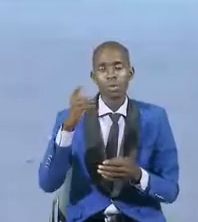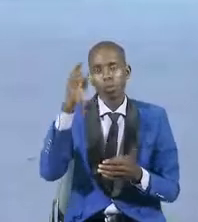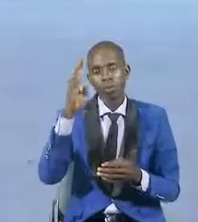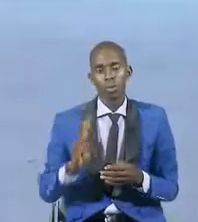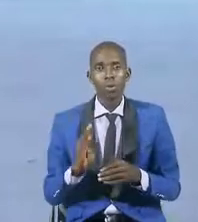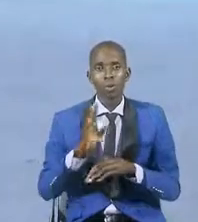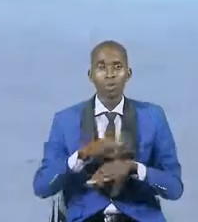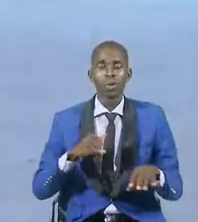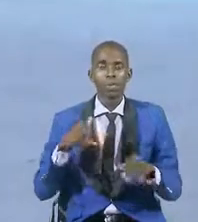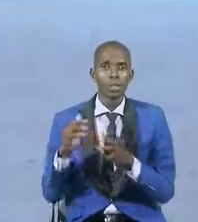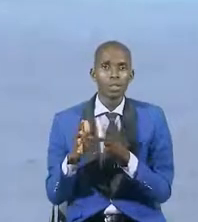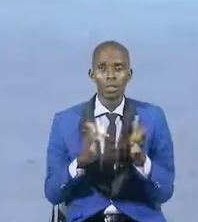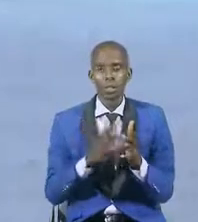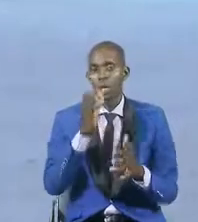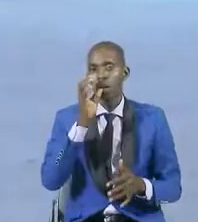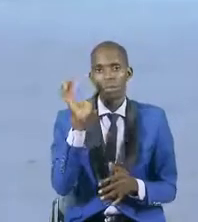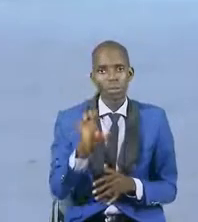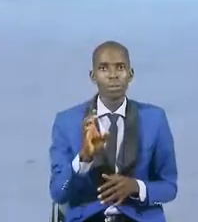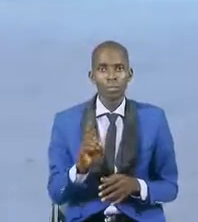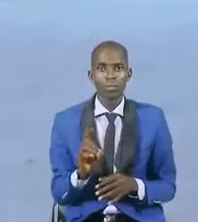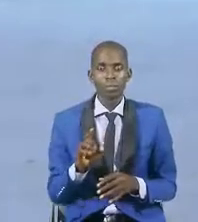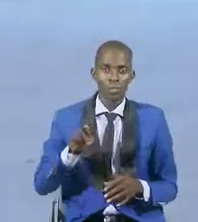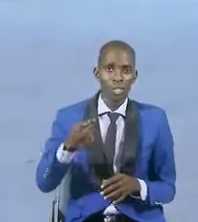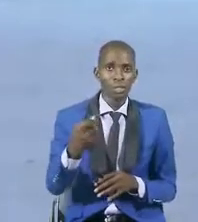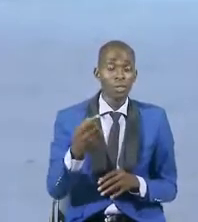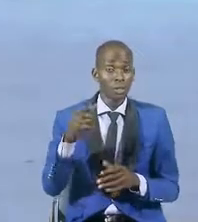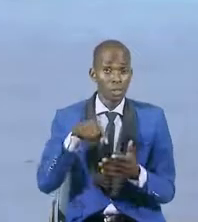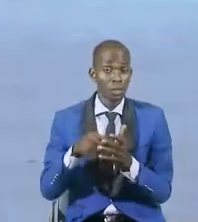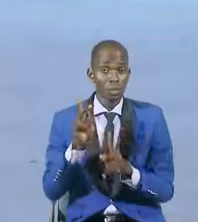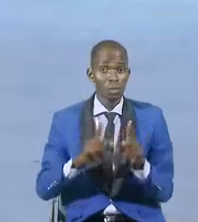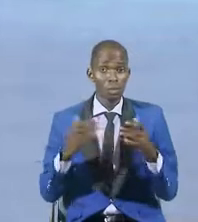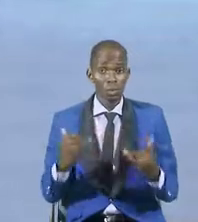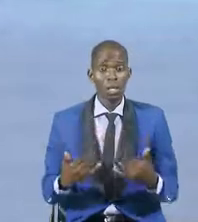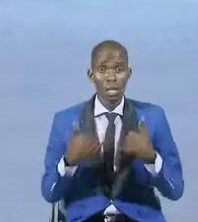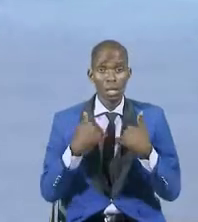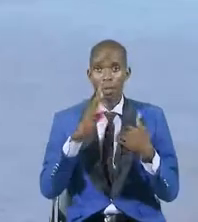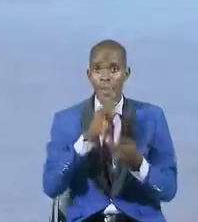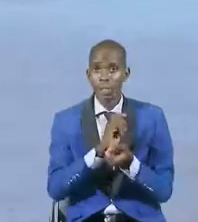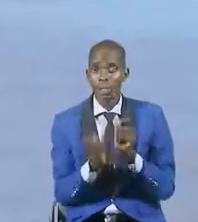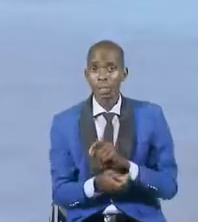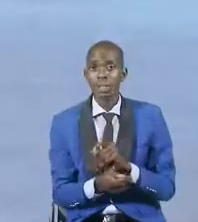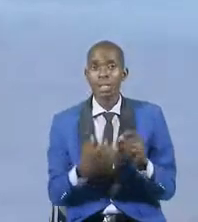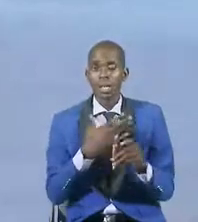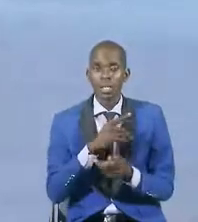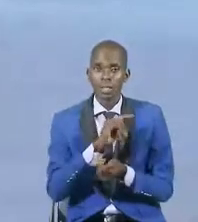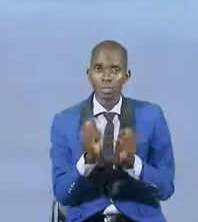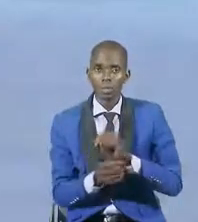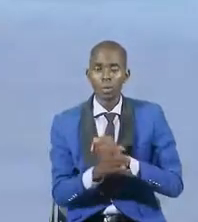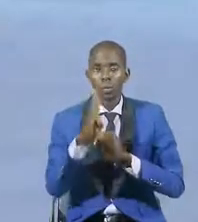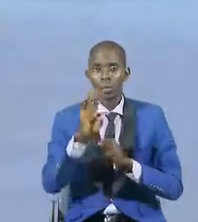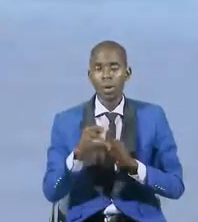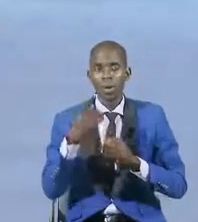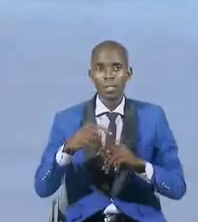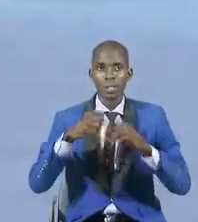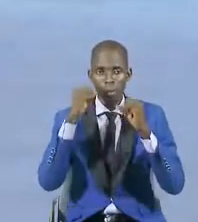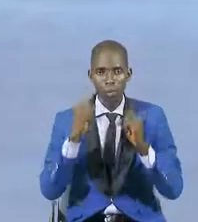dit Jésus est anathème. Ces gens maintenant, ils sont changés, ils sont transformés par la